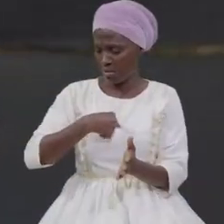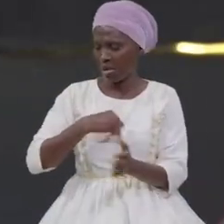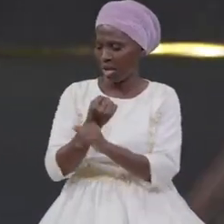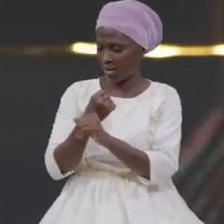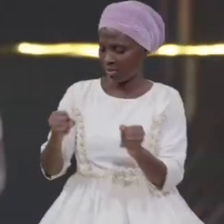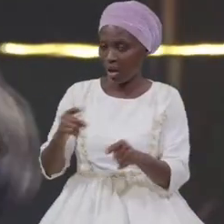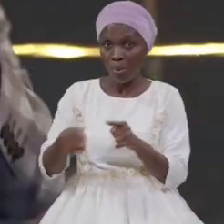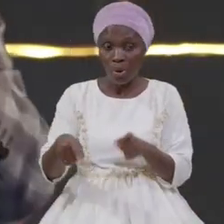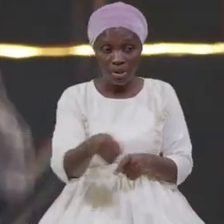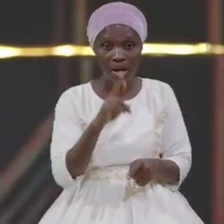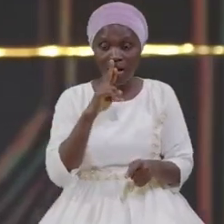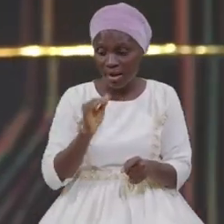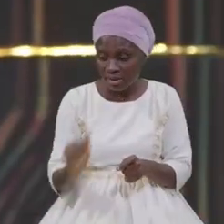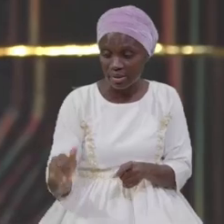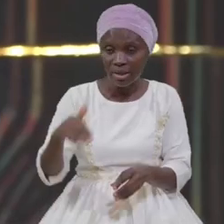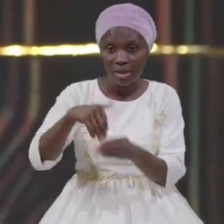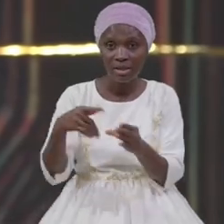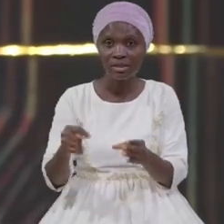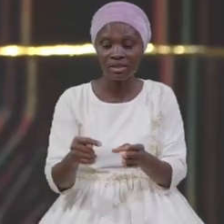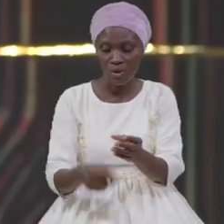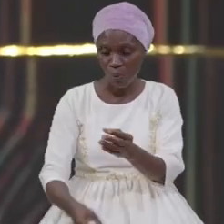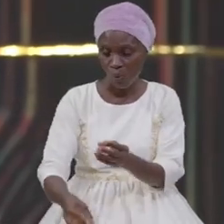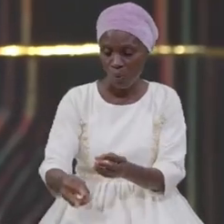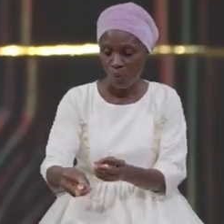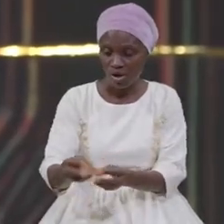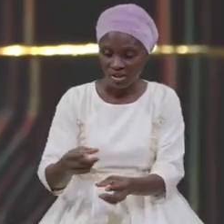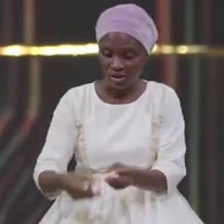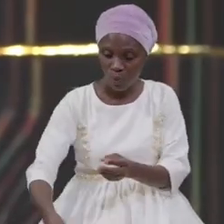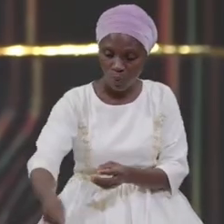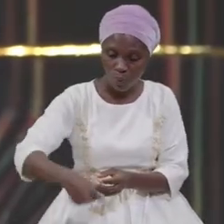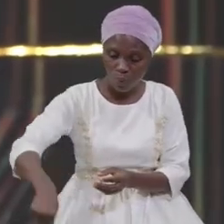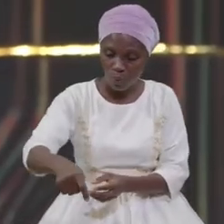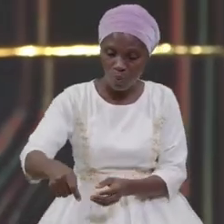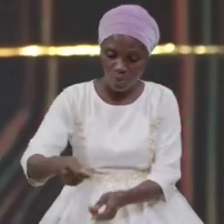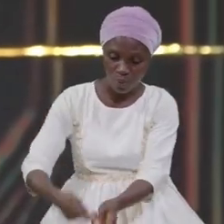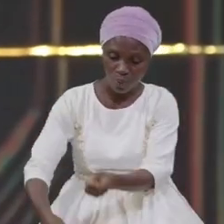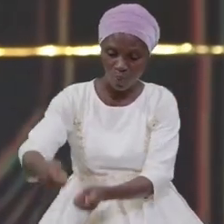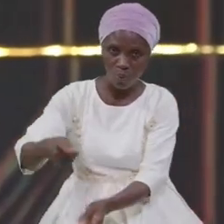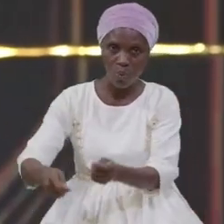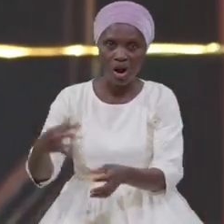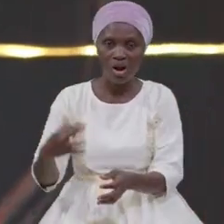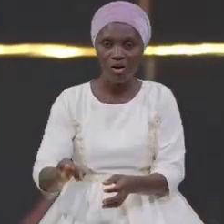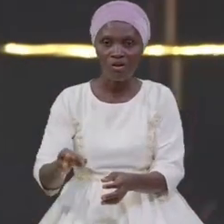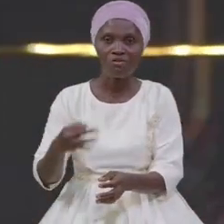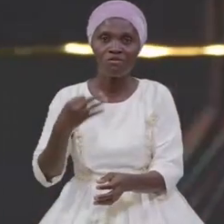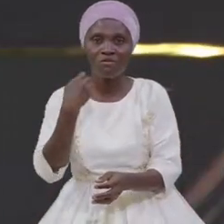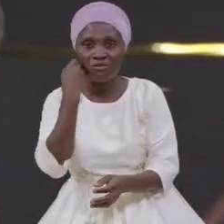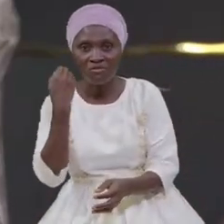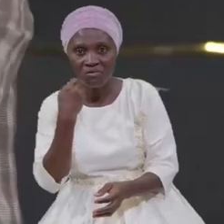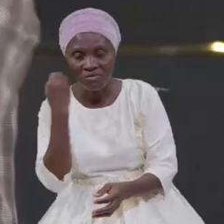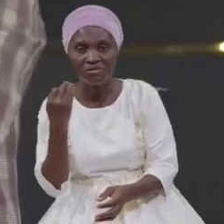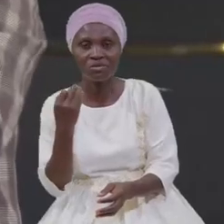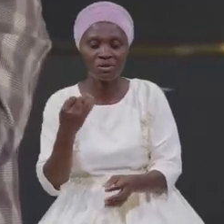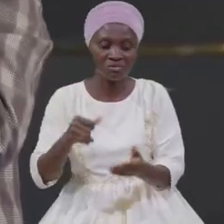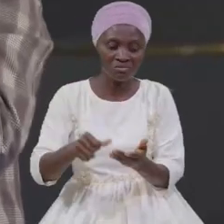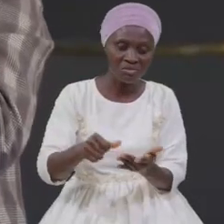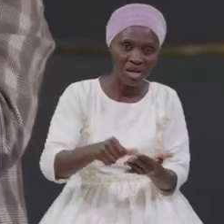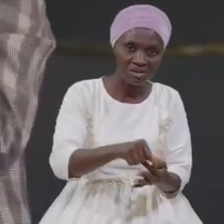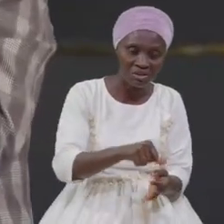toujours dans le puits de la fornication et de l'adultère et de l'ivrognerie. Ah, non. Quand tu es